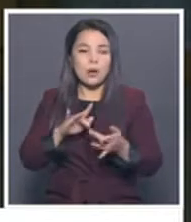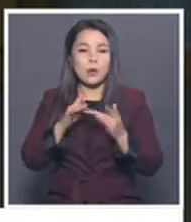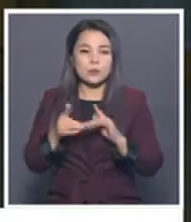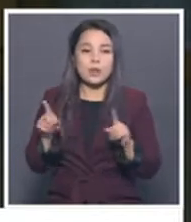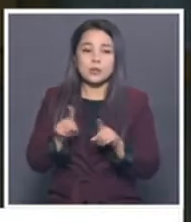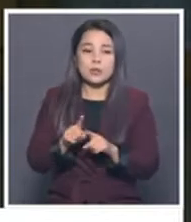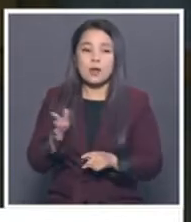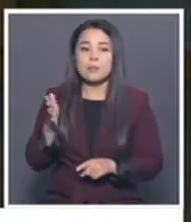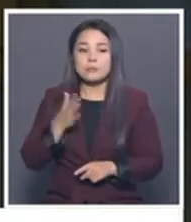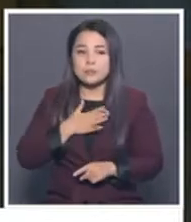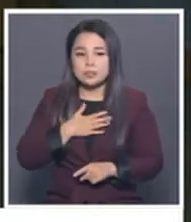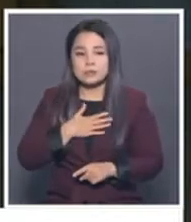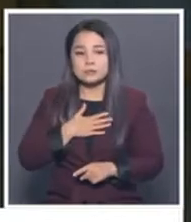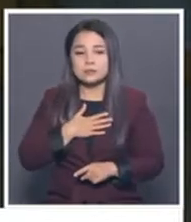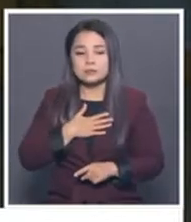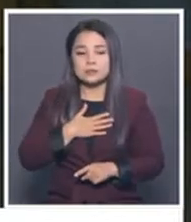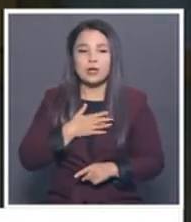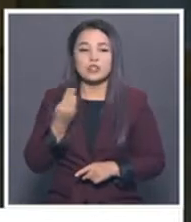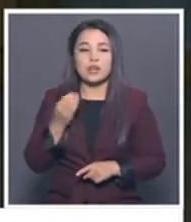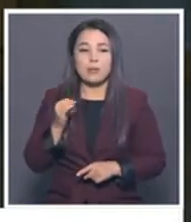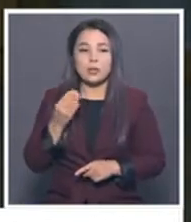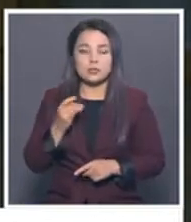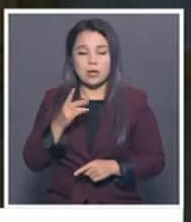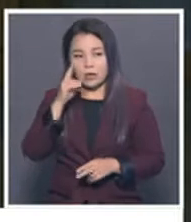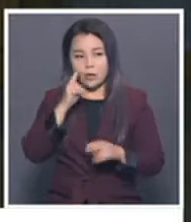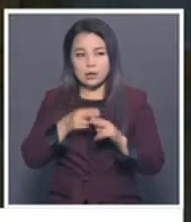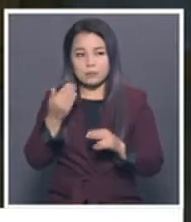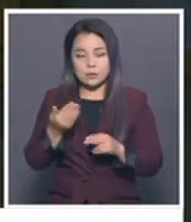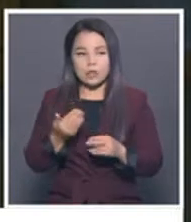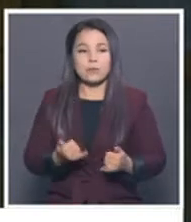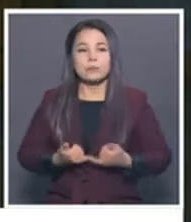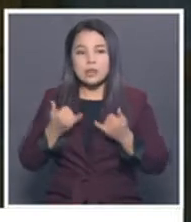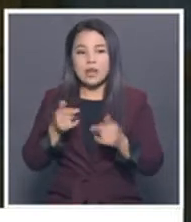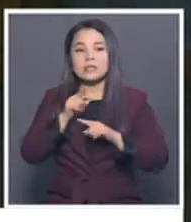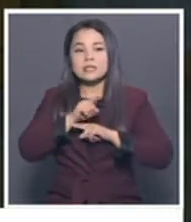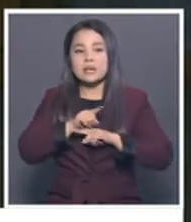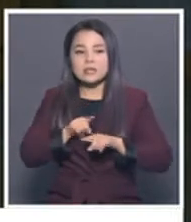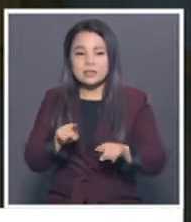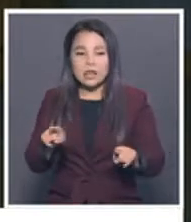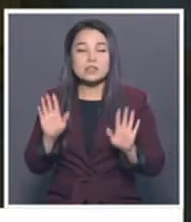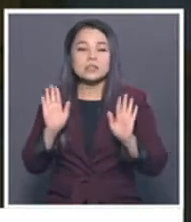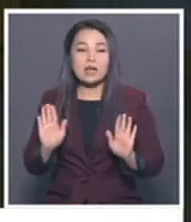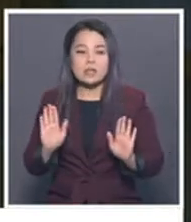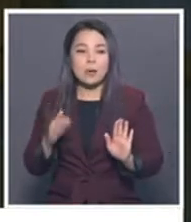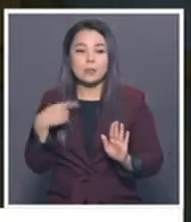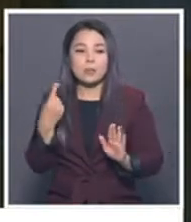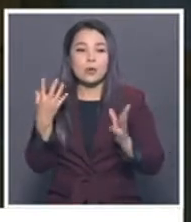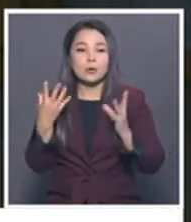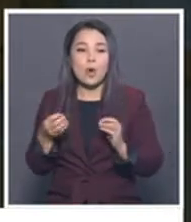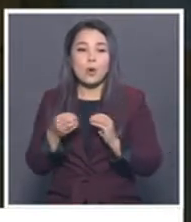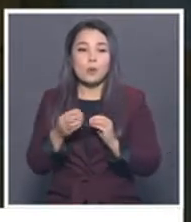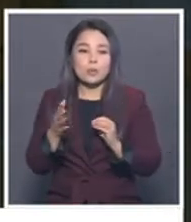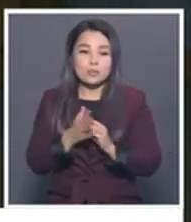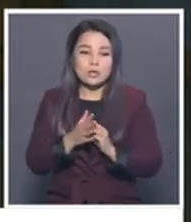да біздің енді Шәмші ағамыздың өнерін насихаттайтын тек қана бір күнде